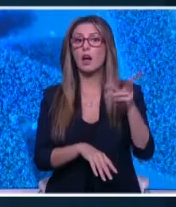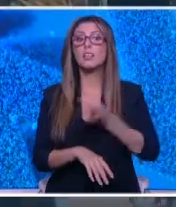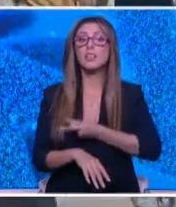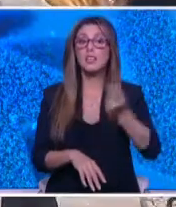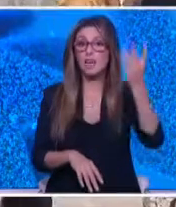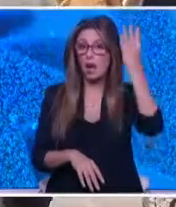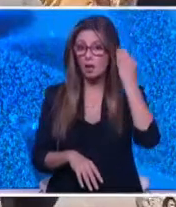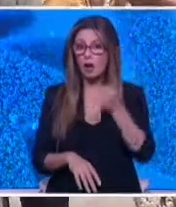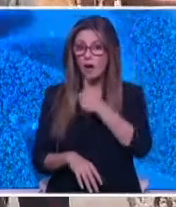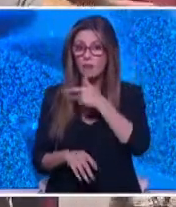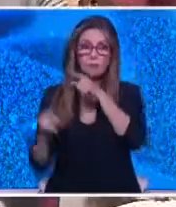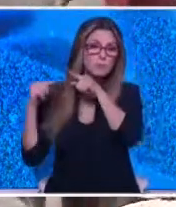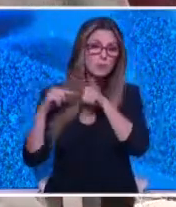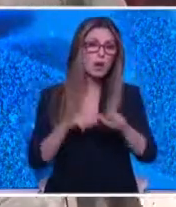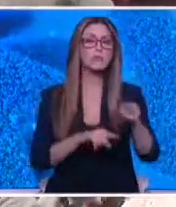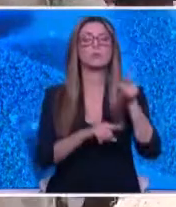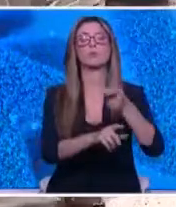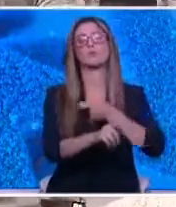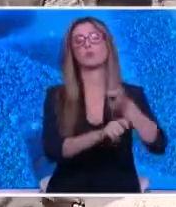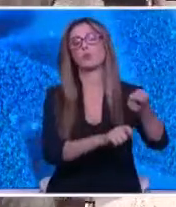anlayan eşi onu takip ederek öldürdü.